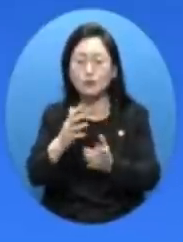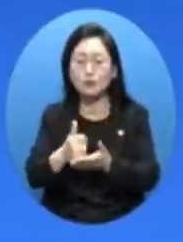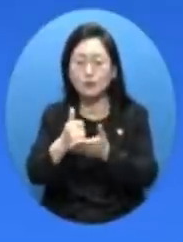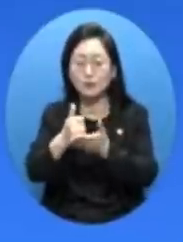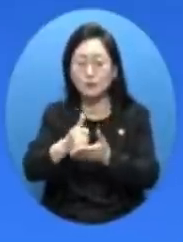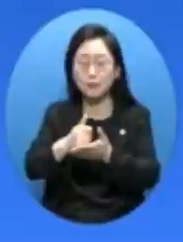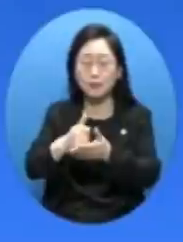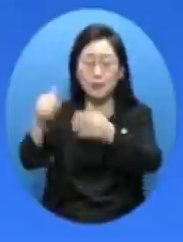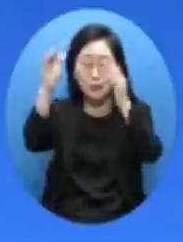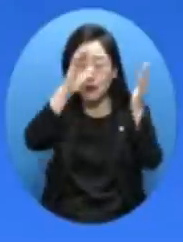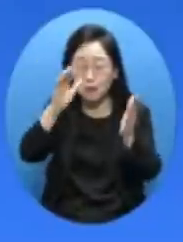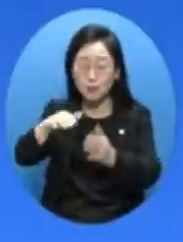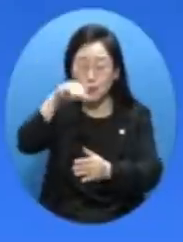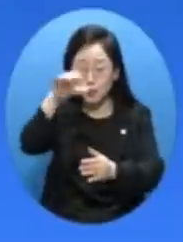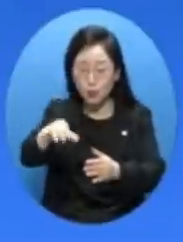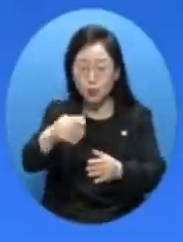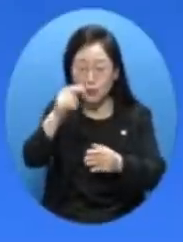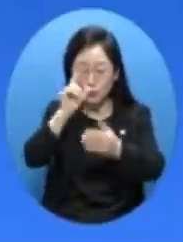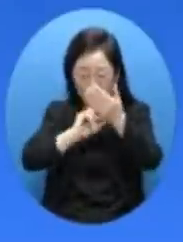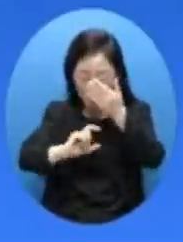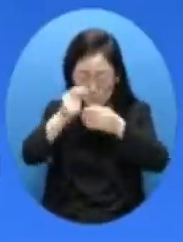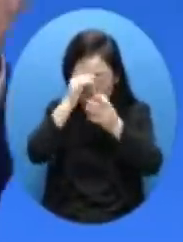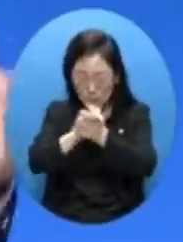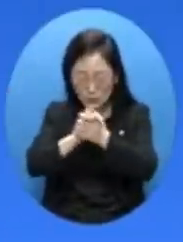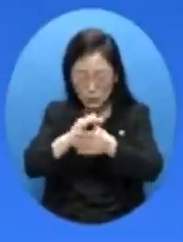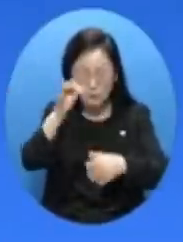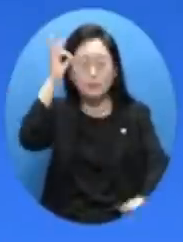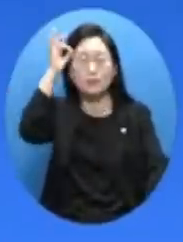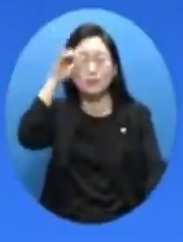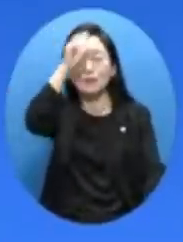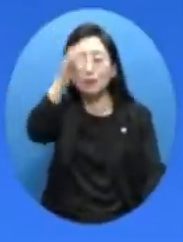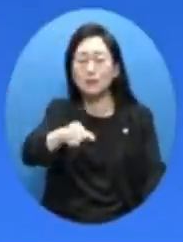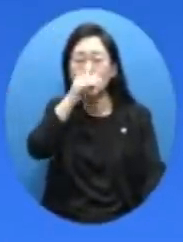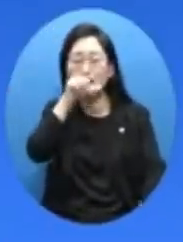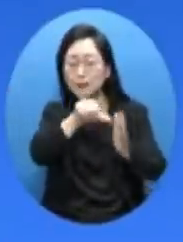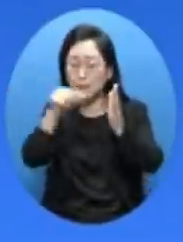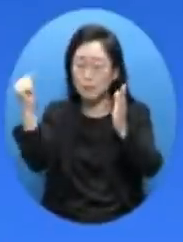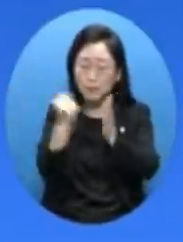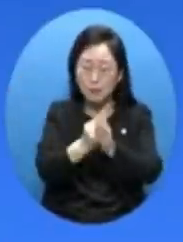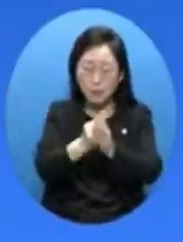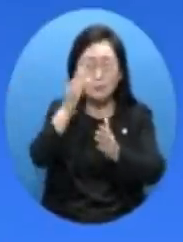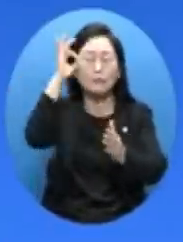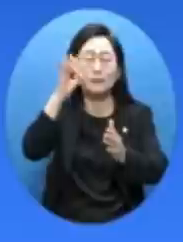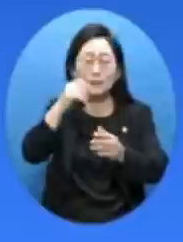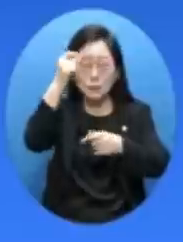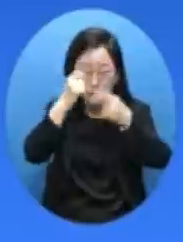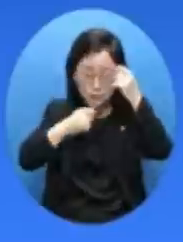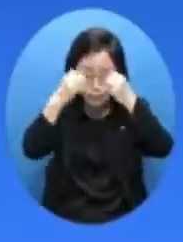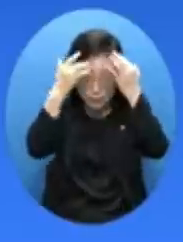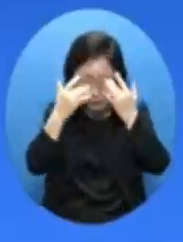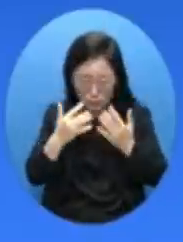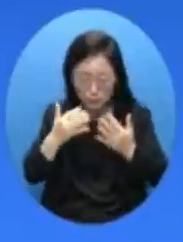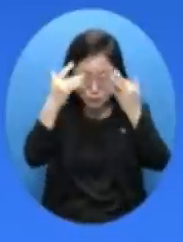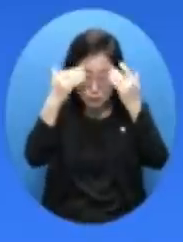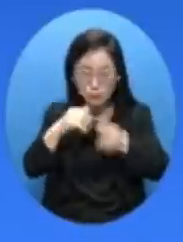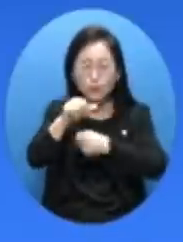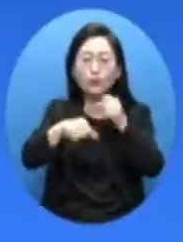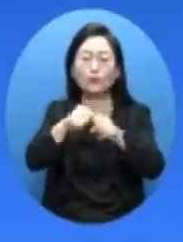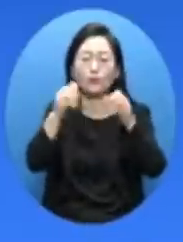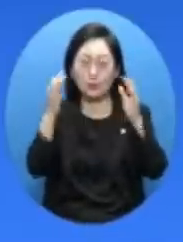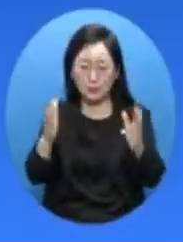겟세마네 동산에서 밤새 기도하시는 모습이 떠오르고 십자가 달리신 모습이 떠올라서 울고 또 울고 또 울었습니다. 그 울음이 5년을